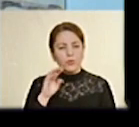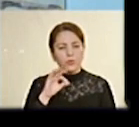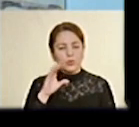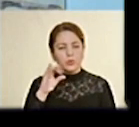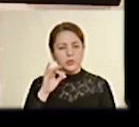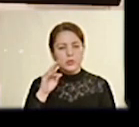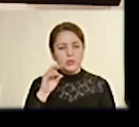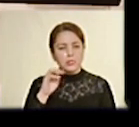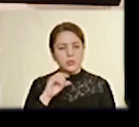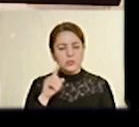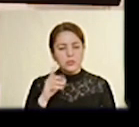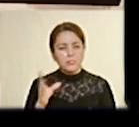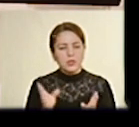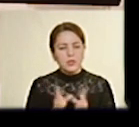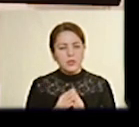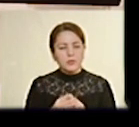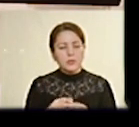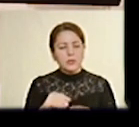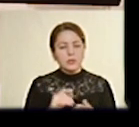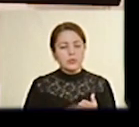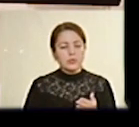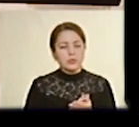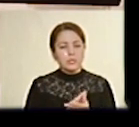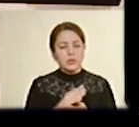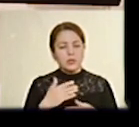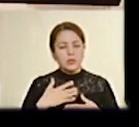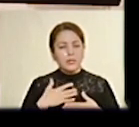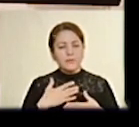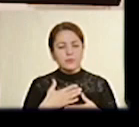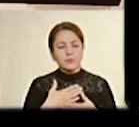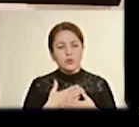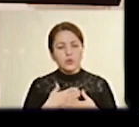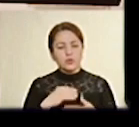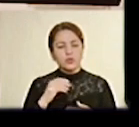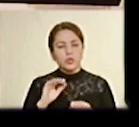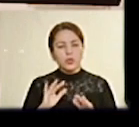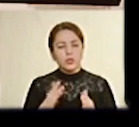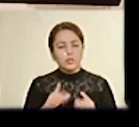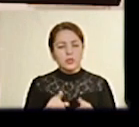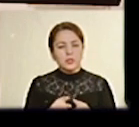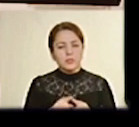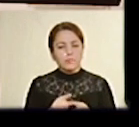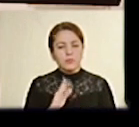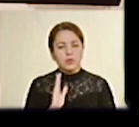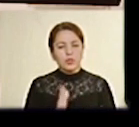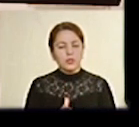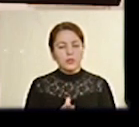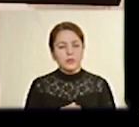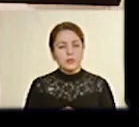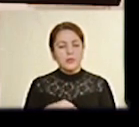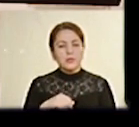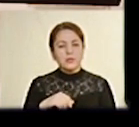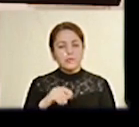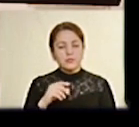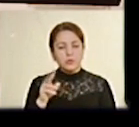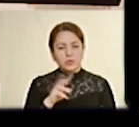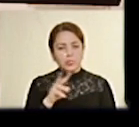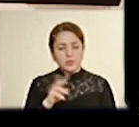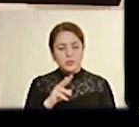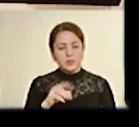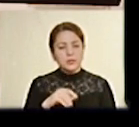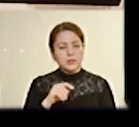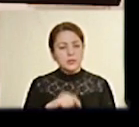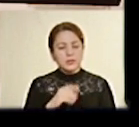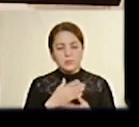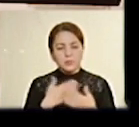bilan birgalikda o'simliklarda nafas olish jarayoni ham amalga oshadi. Lekin biz bu ikkala jarayonni ham